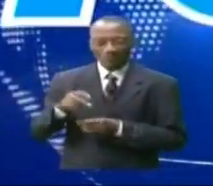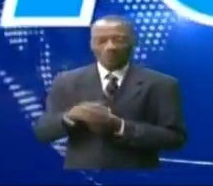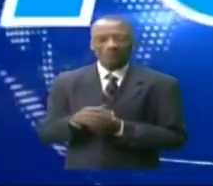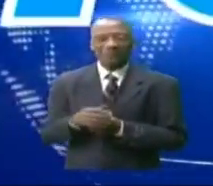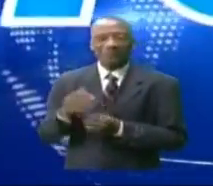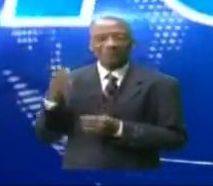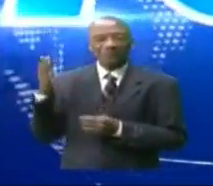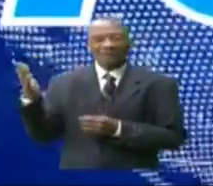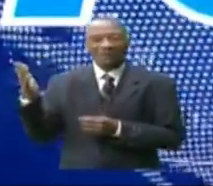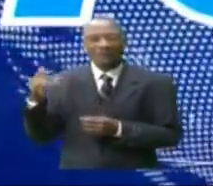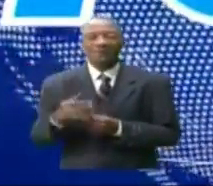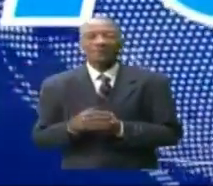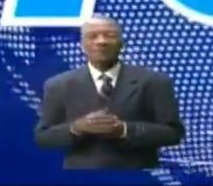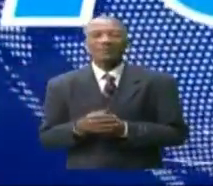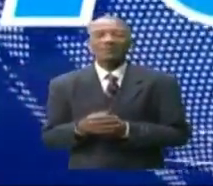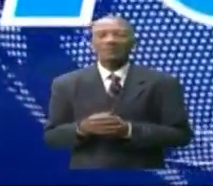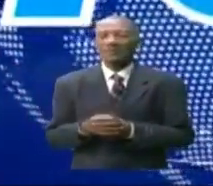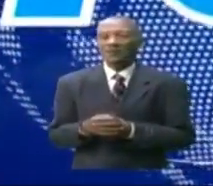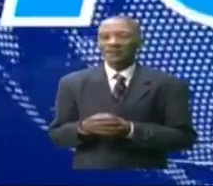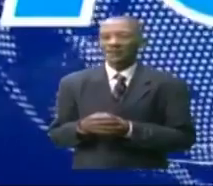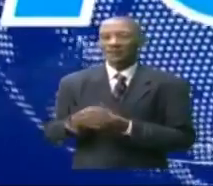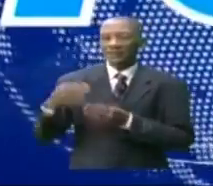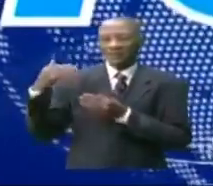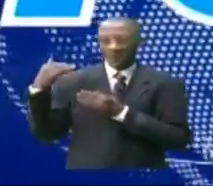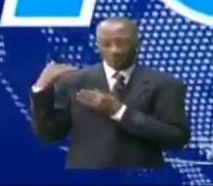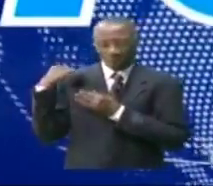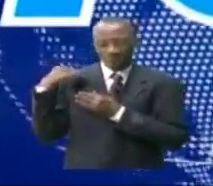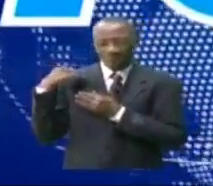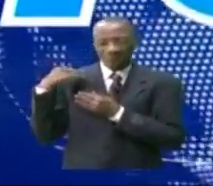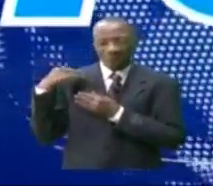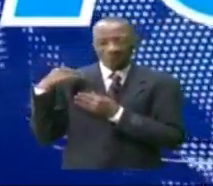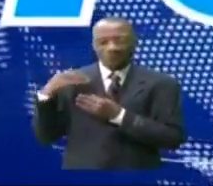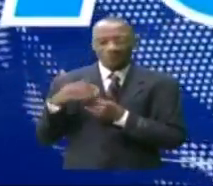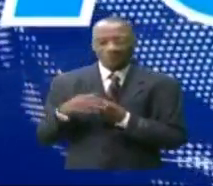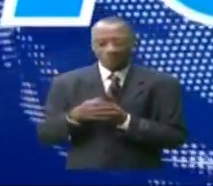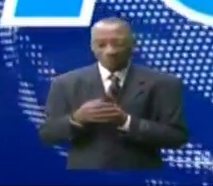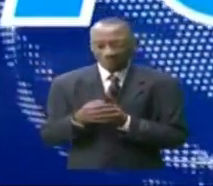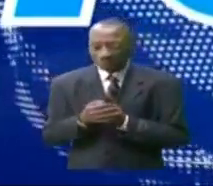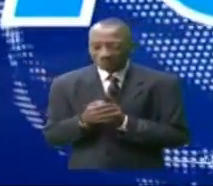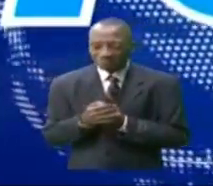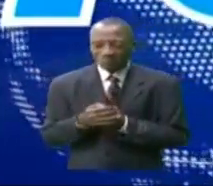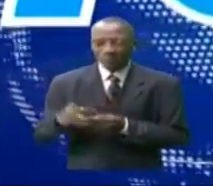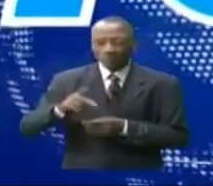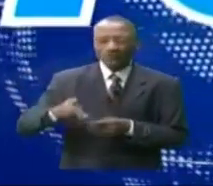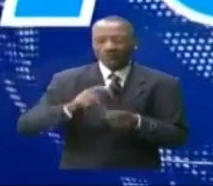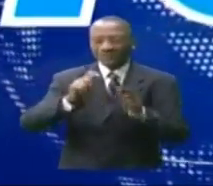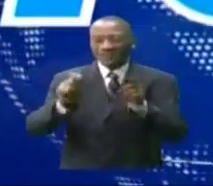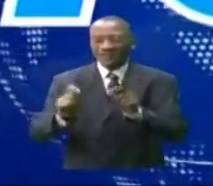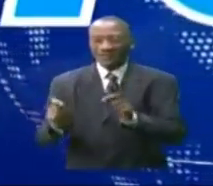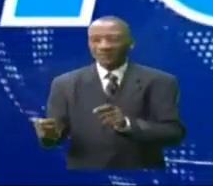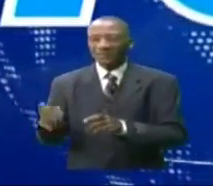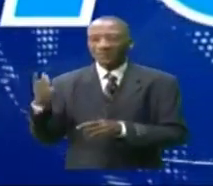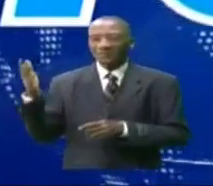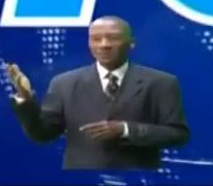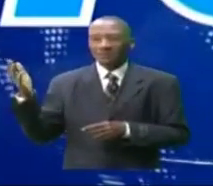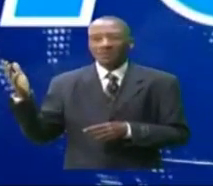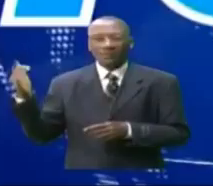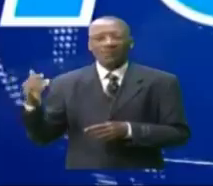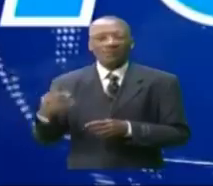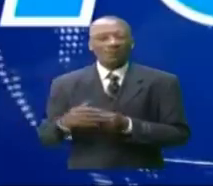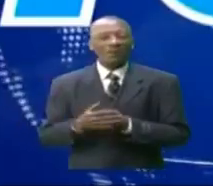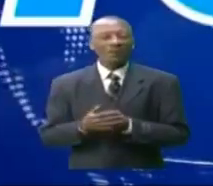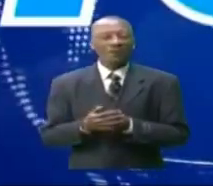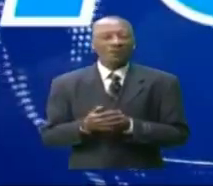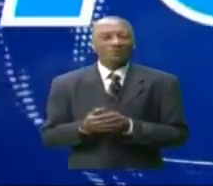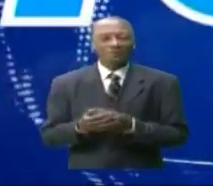un second mandat en faveur de l'actuel chef de l'État en prélude de l'arrivée du président de la République dans ses coins de la RDC à